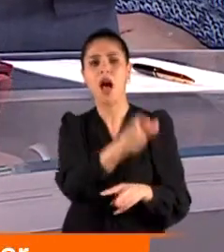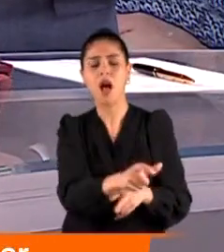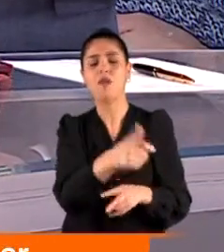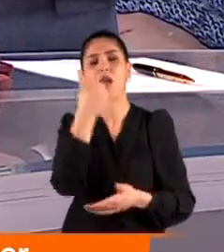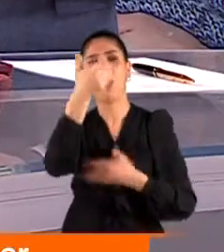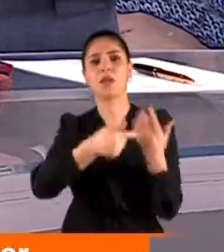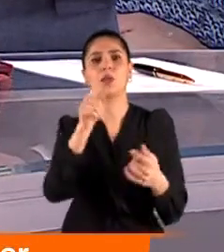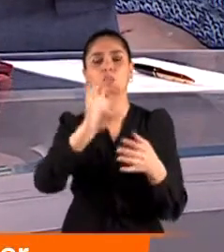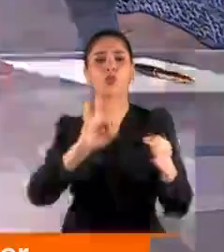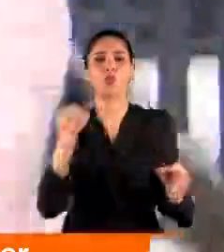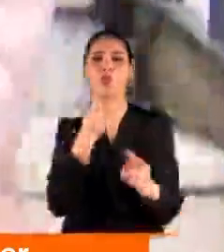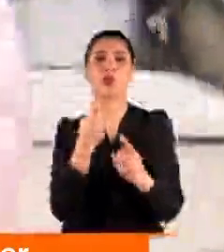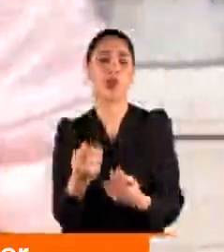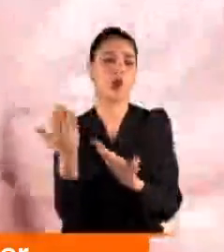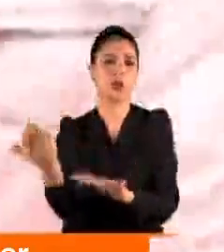kurdu.